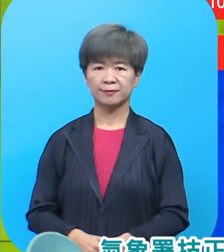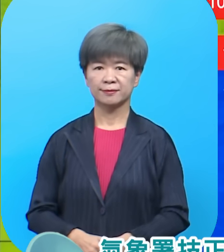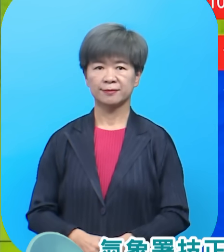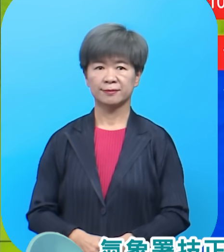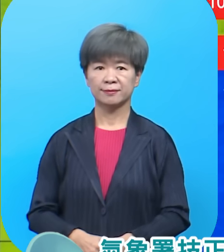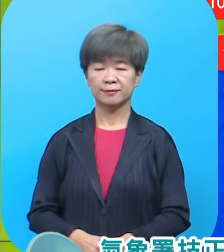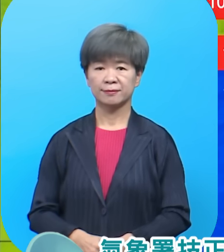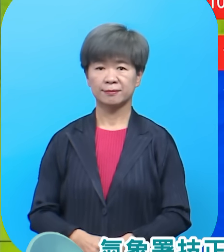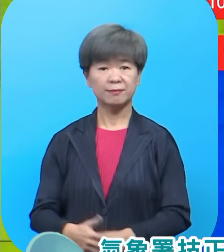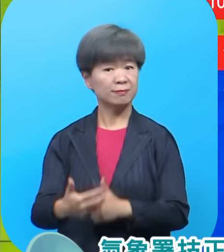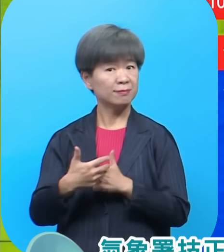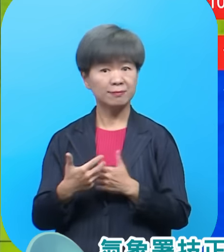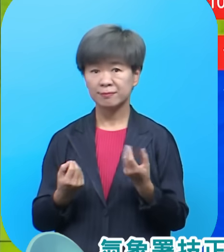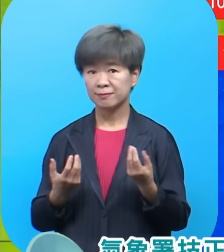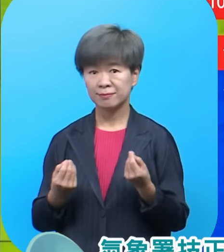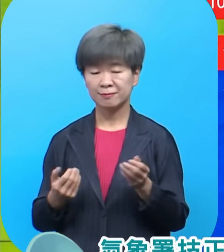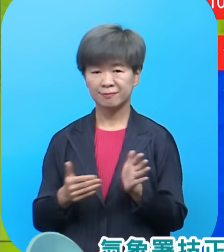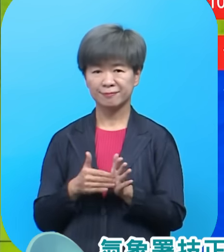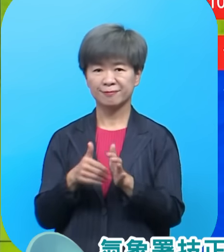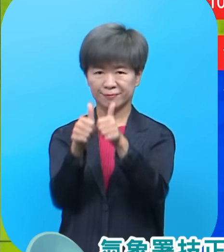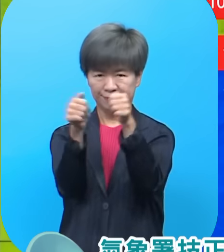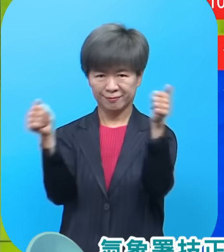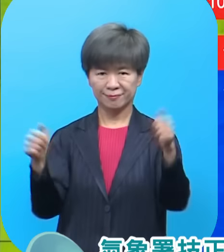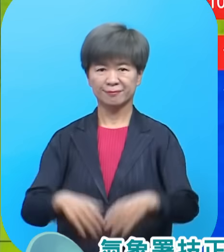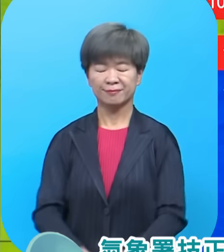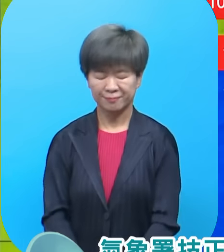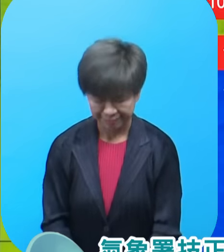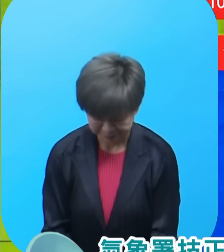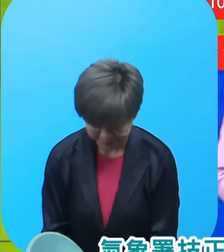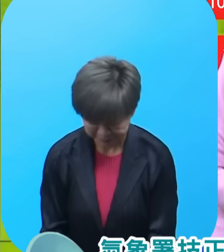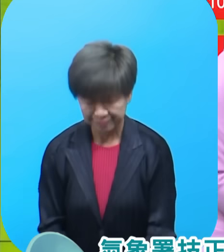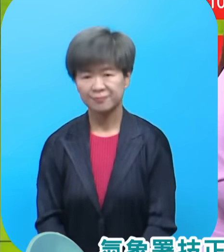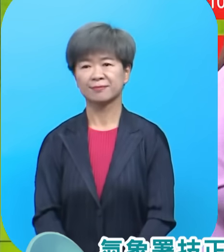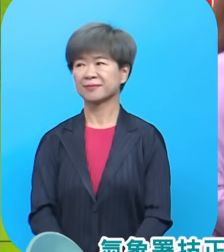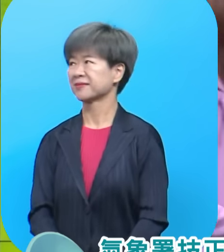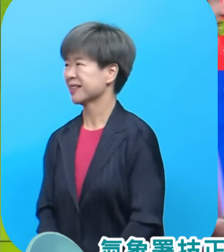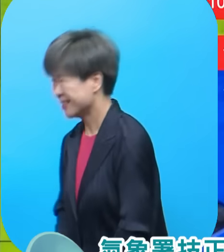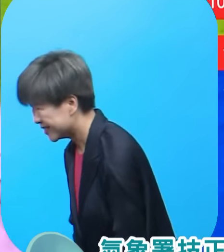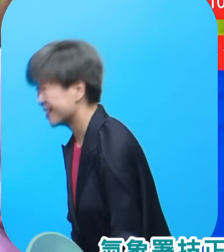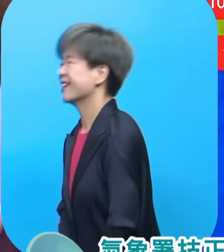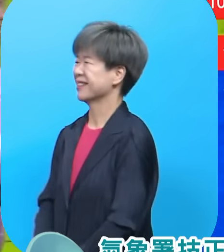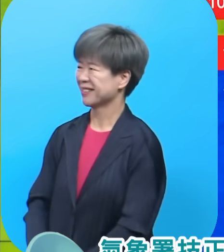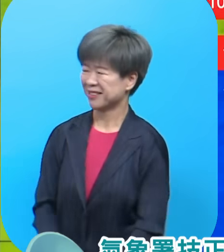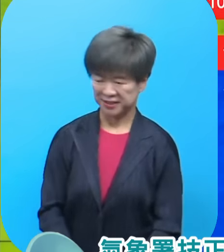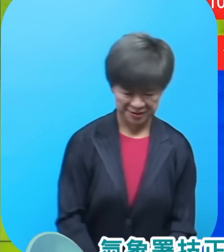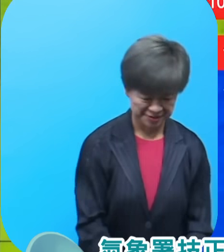如果没有其他问题，谢谢大家。谢老师。